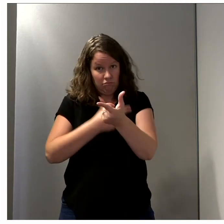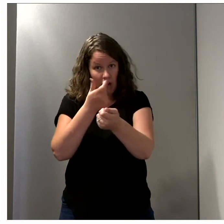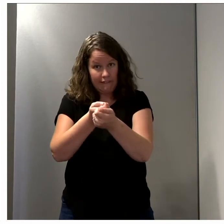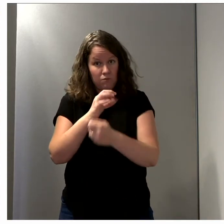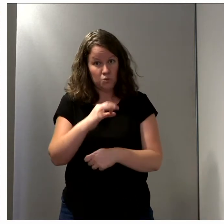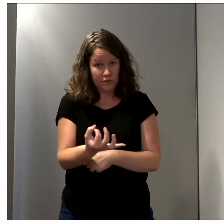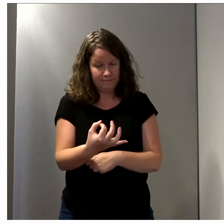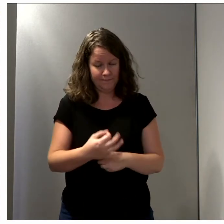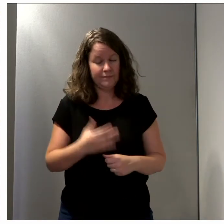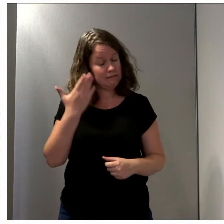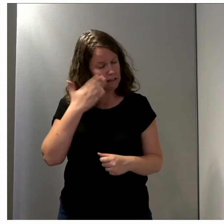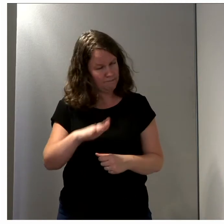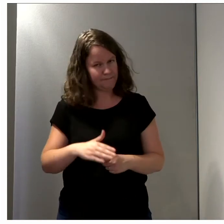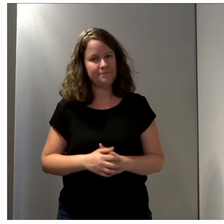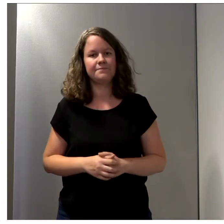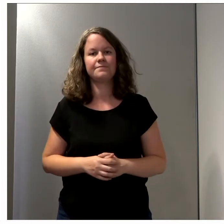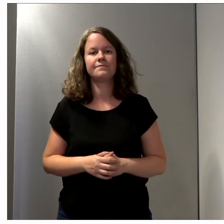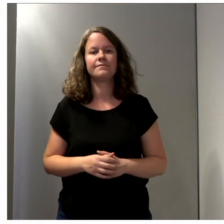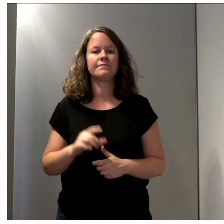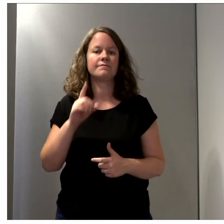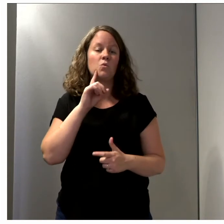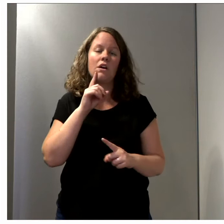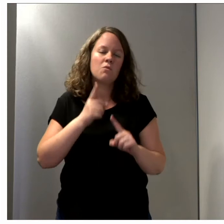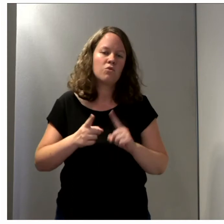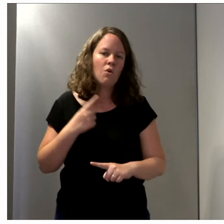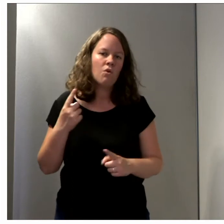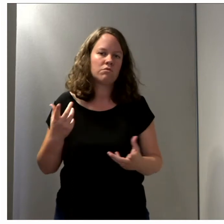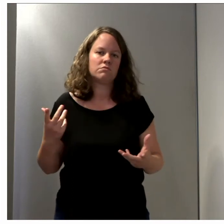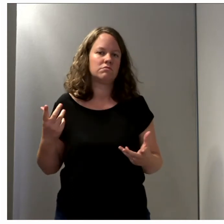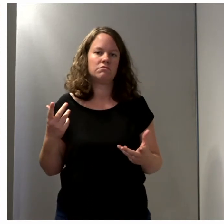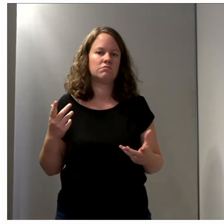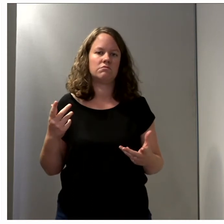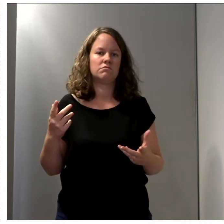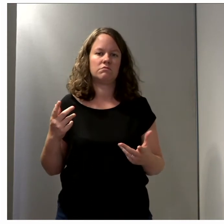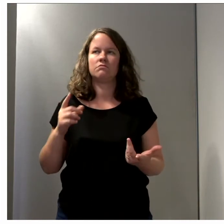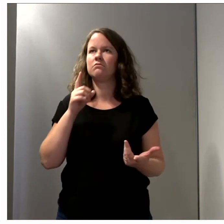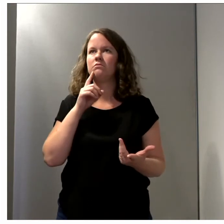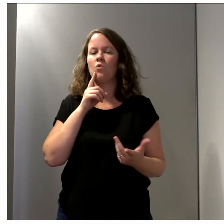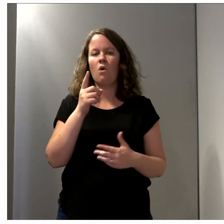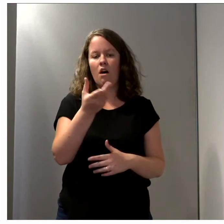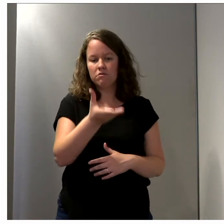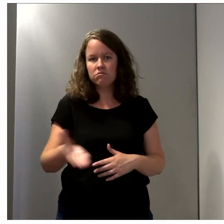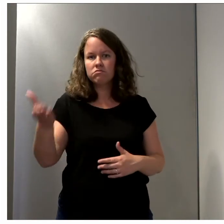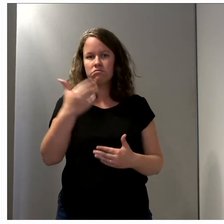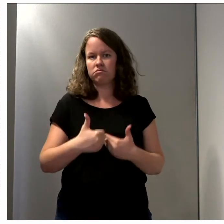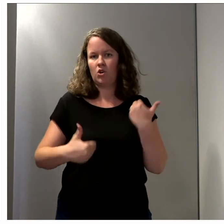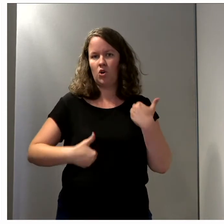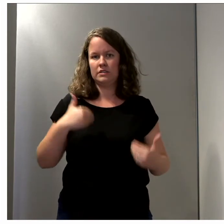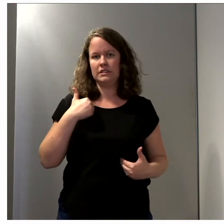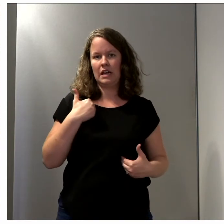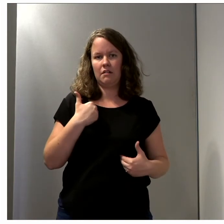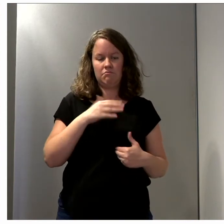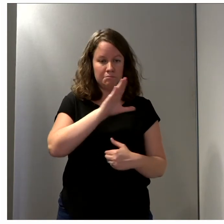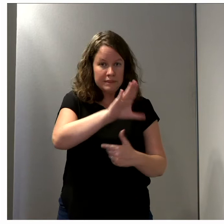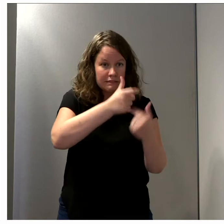si singulier. Parce que, effectivement, tout handicap demande des